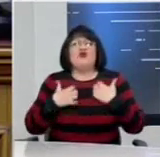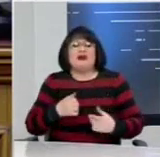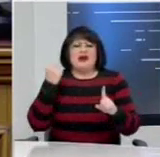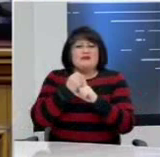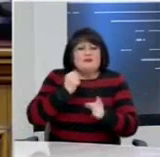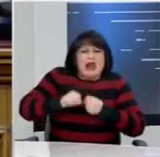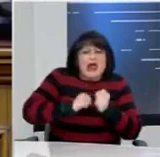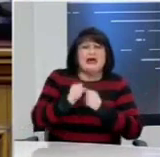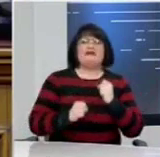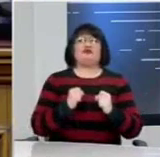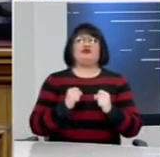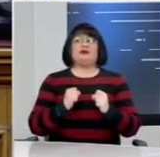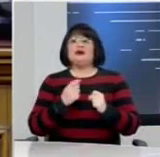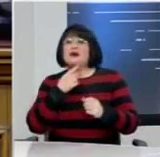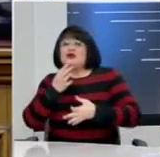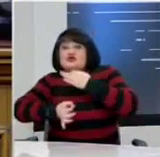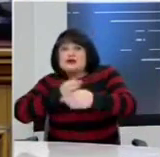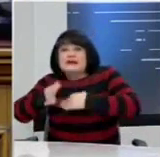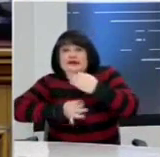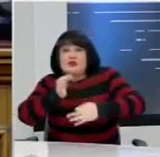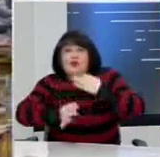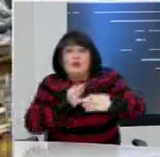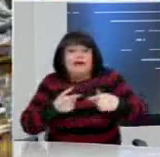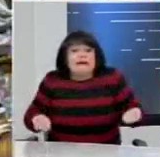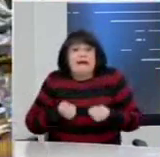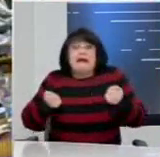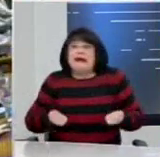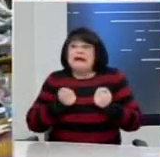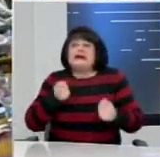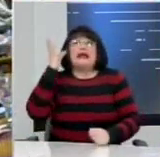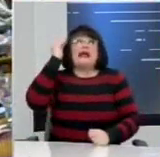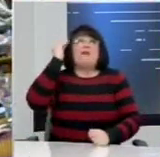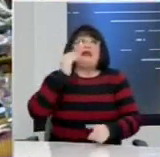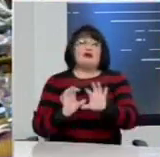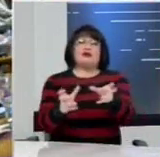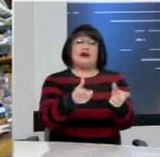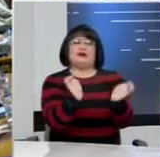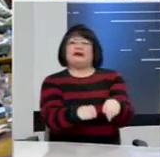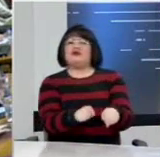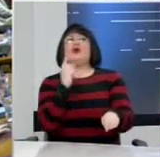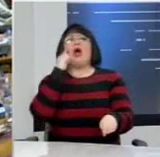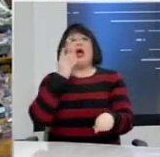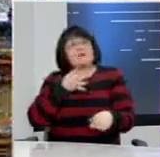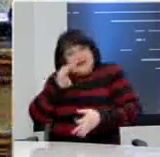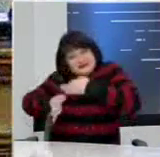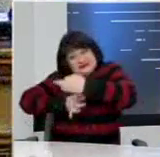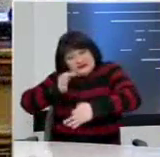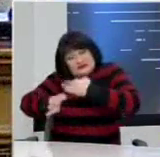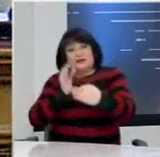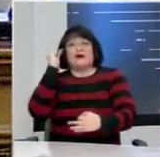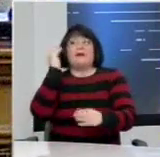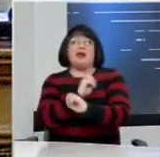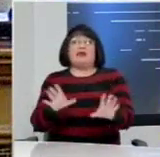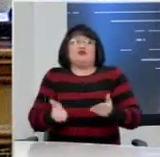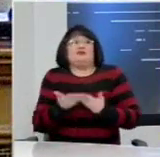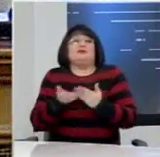τους, να τους πληροφορούμε για όλα όσα συμβαίνουν και δεν τα μαθαίνουν από τα μέσα ενημέρωσης, να ενισχύουμε τους αγώνες